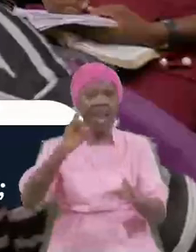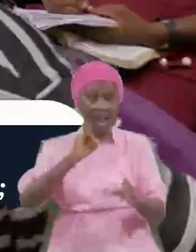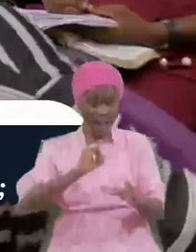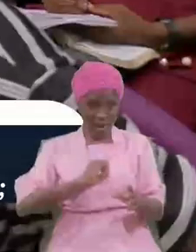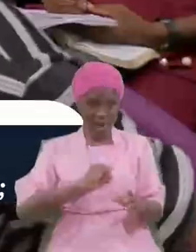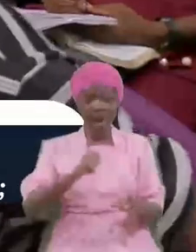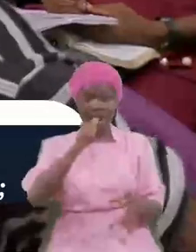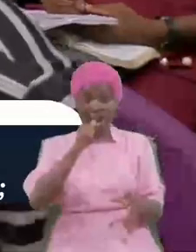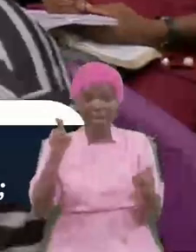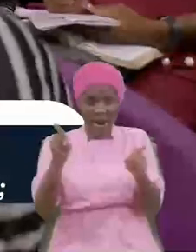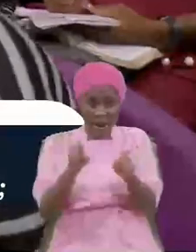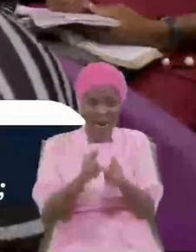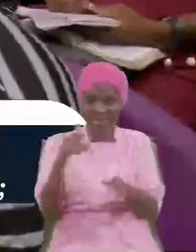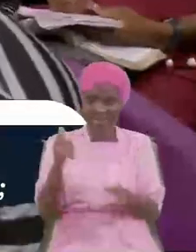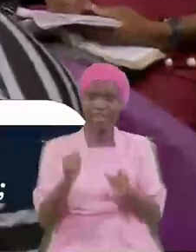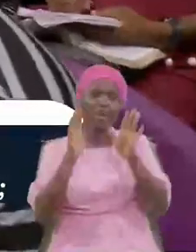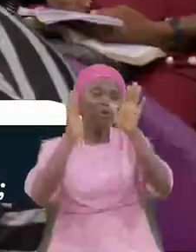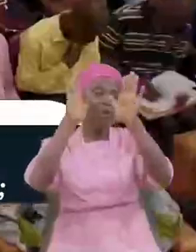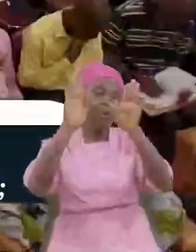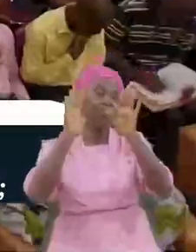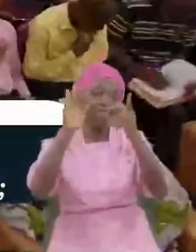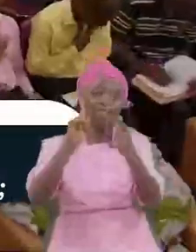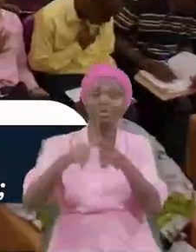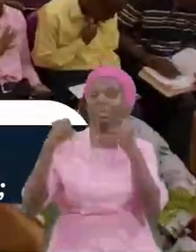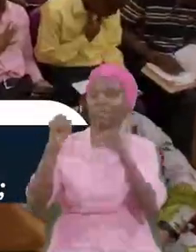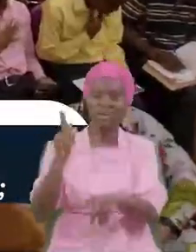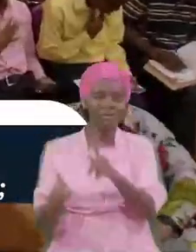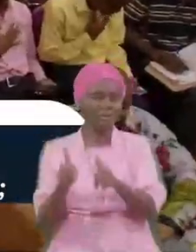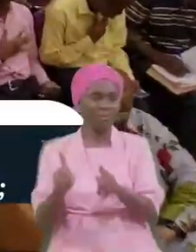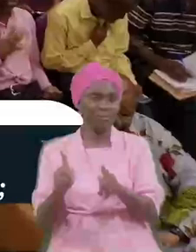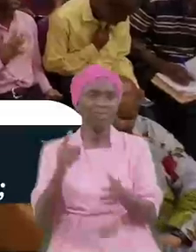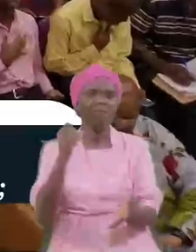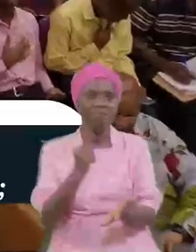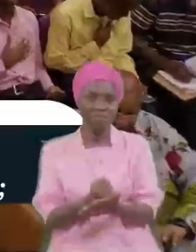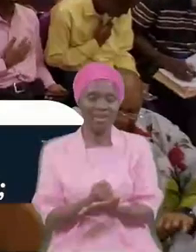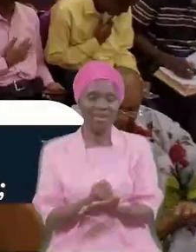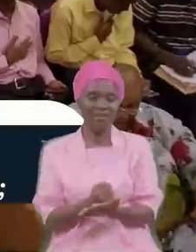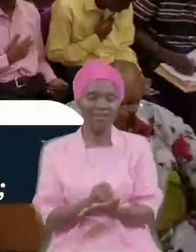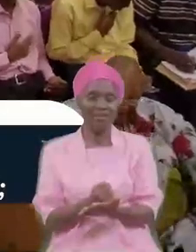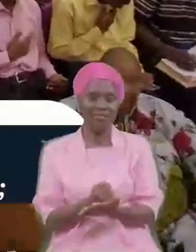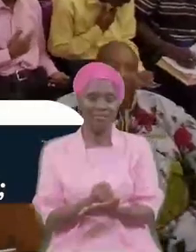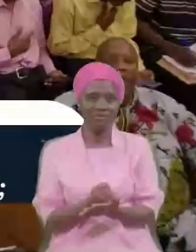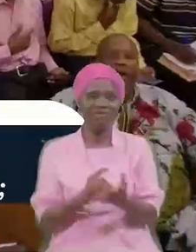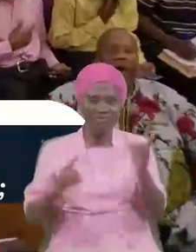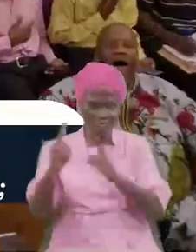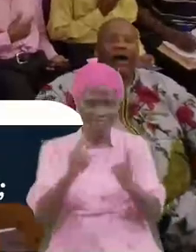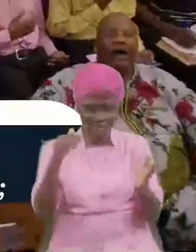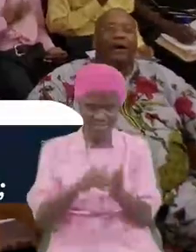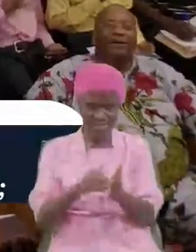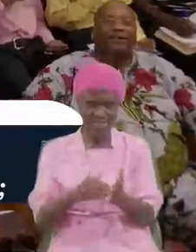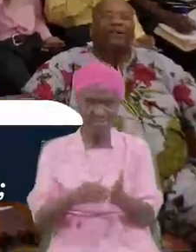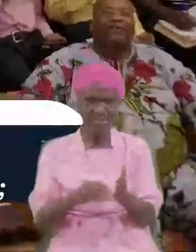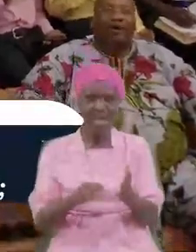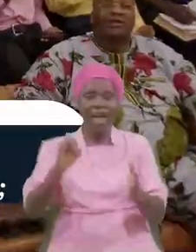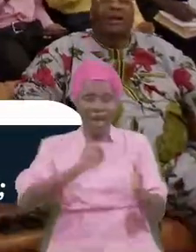suis pour moi-même, pour plusieurs comme un prodige. Que le ciel vous entende. Je